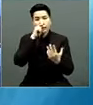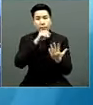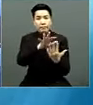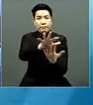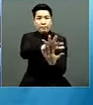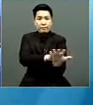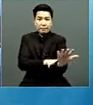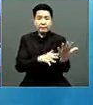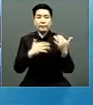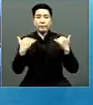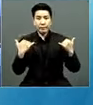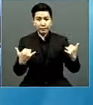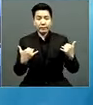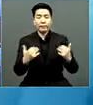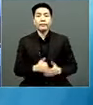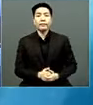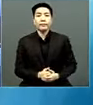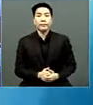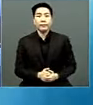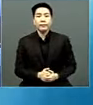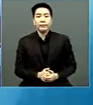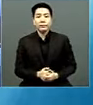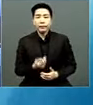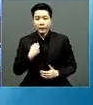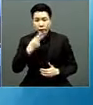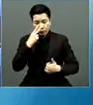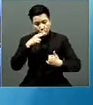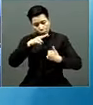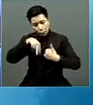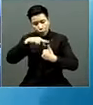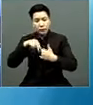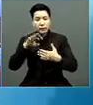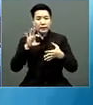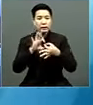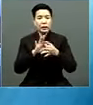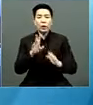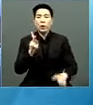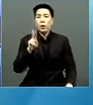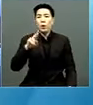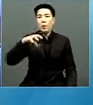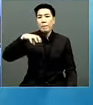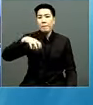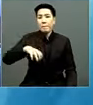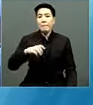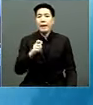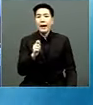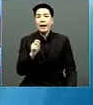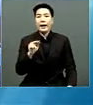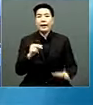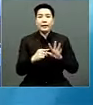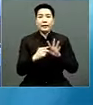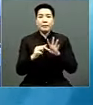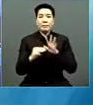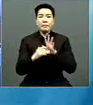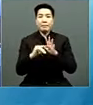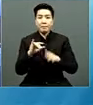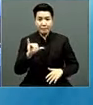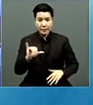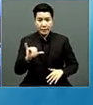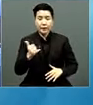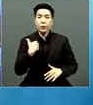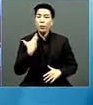ของเรานะครับไปดูเรื่องของผลการตรวจนะครับของทางกรมอนามัยเมื่อวานนี้วันก่อน